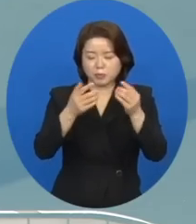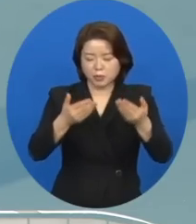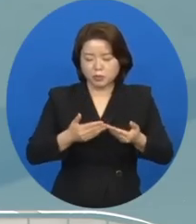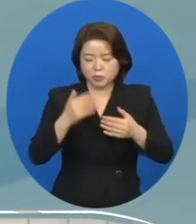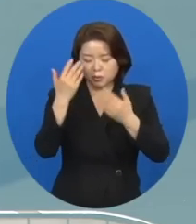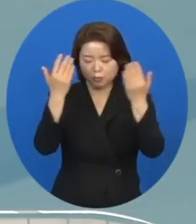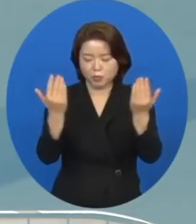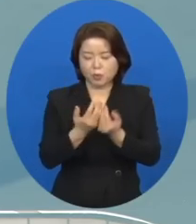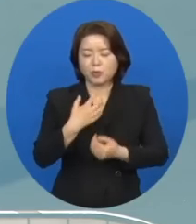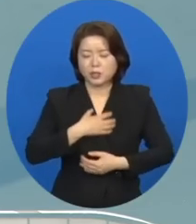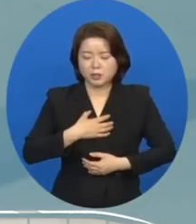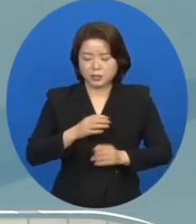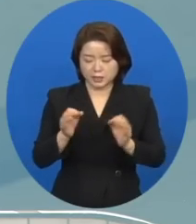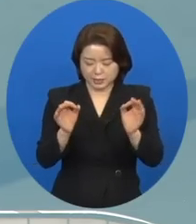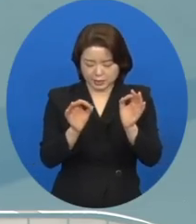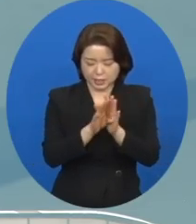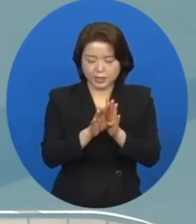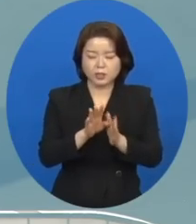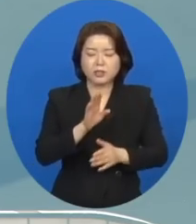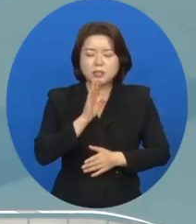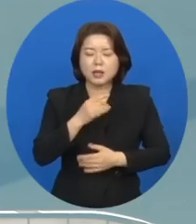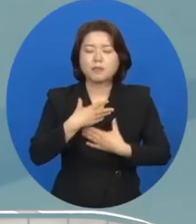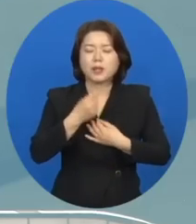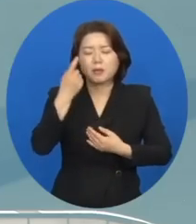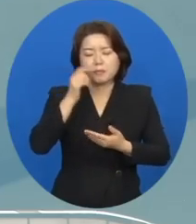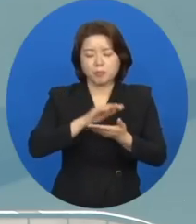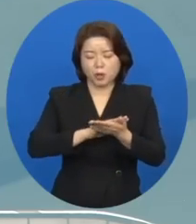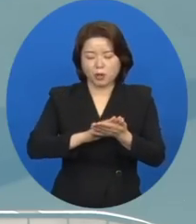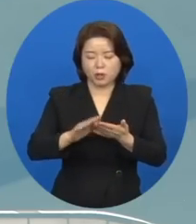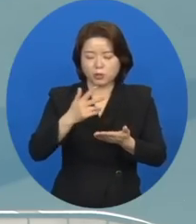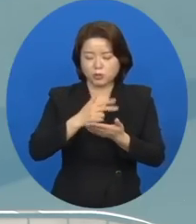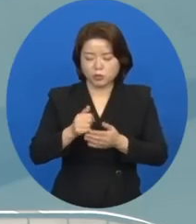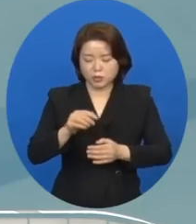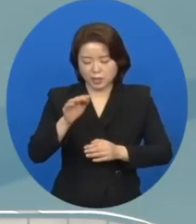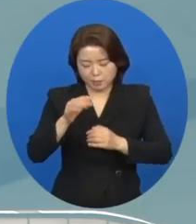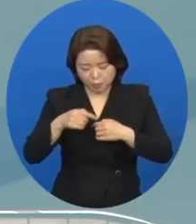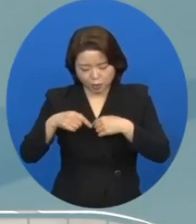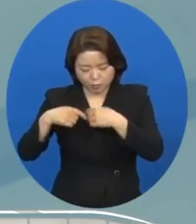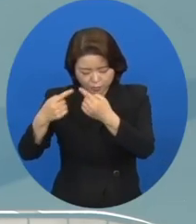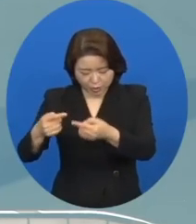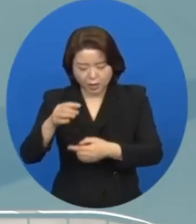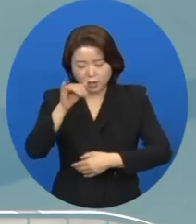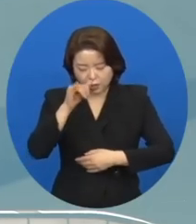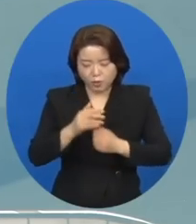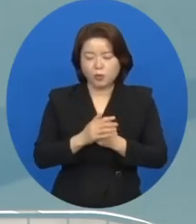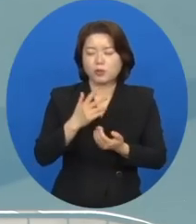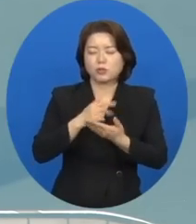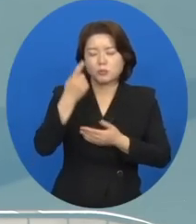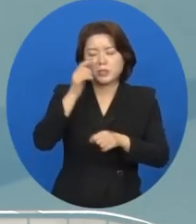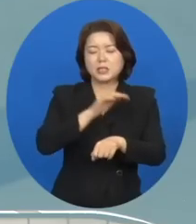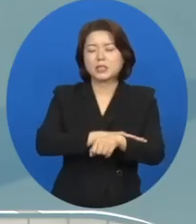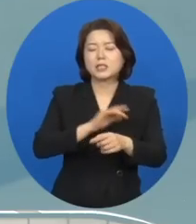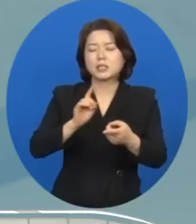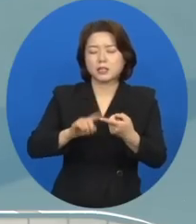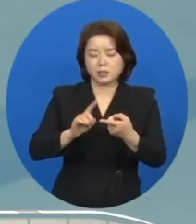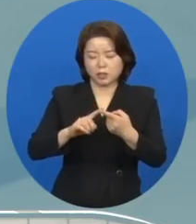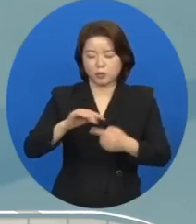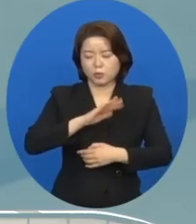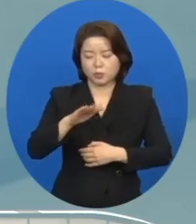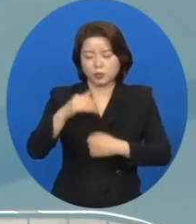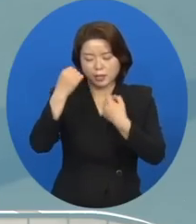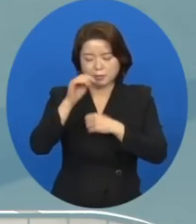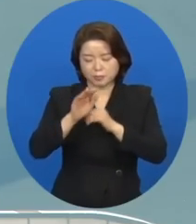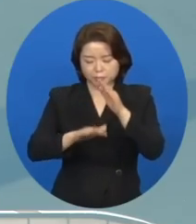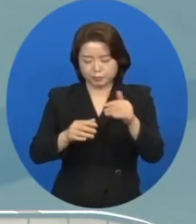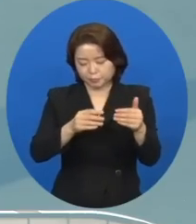떠나가고 참된 평강으로 주님과 함께 한 걸음 한 걸음 나아가며 주님의 지혜대로, 그래서 우리의 발걸음을